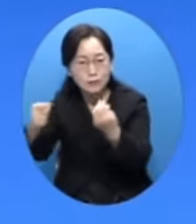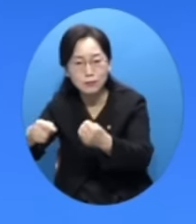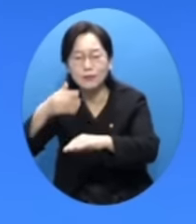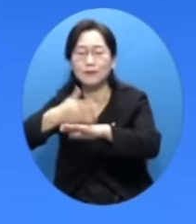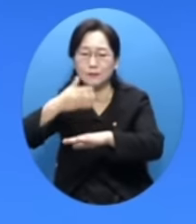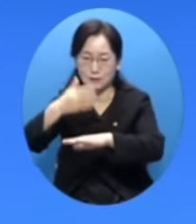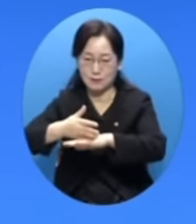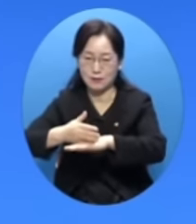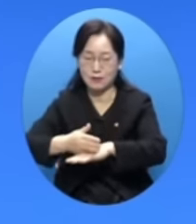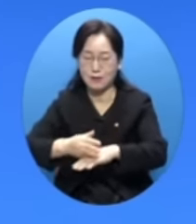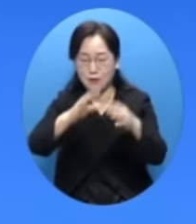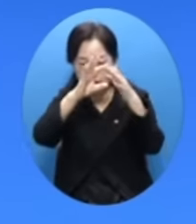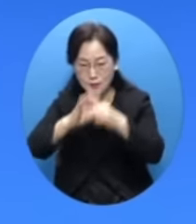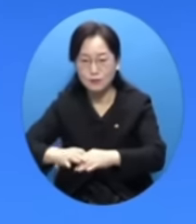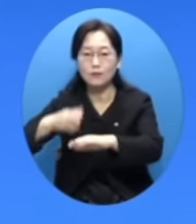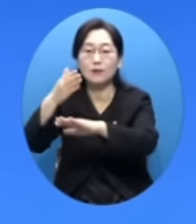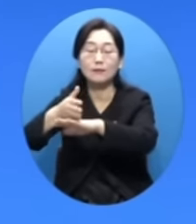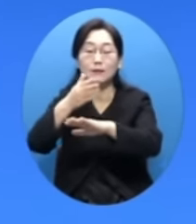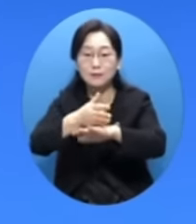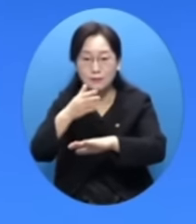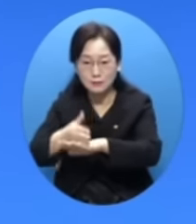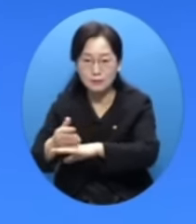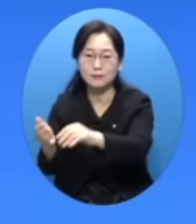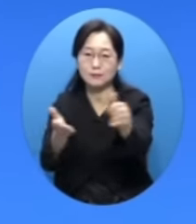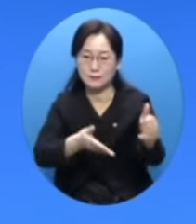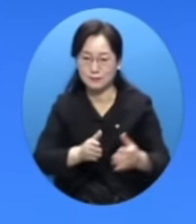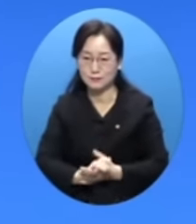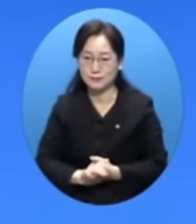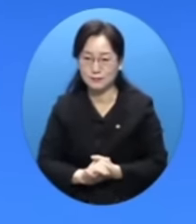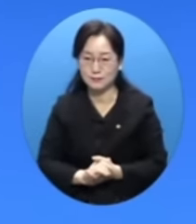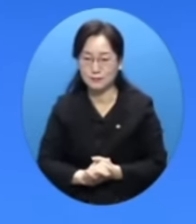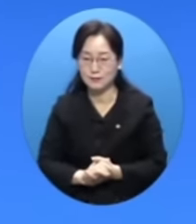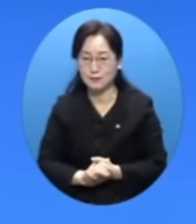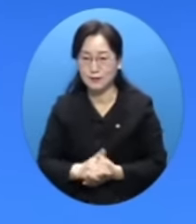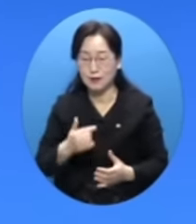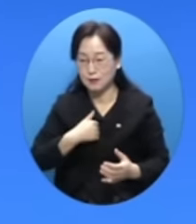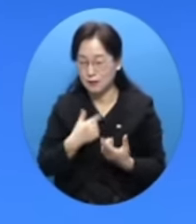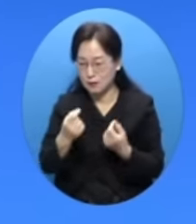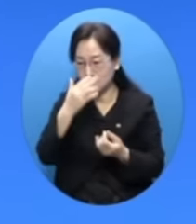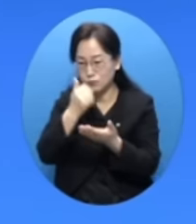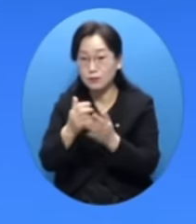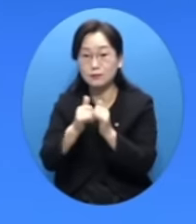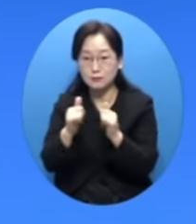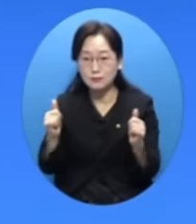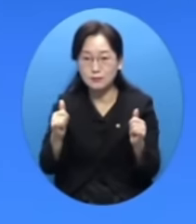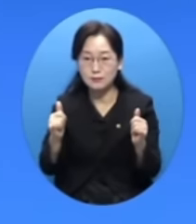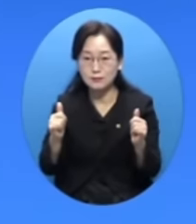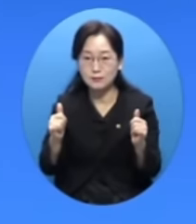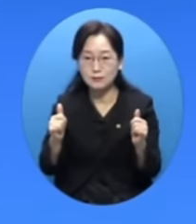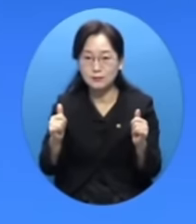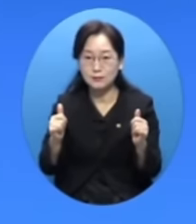감사하고 또 감사하고 또 감사해야 될 것입니다. 나 같은 죄인을